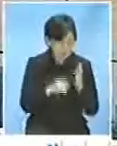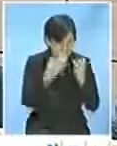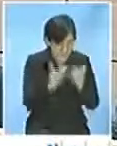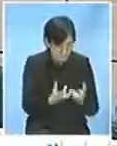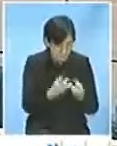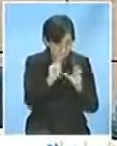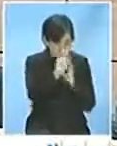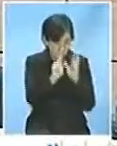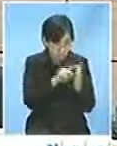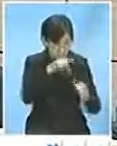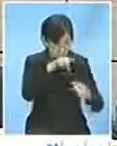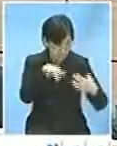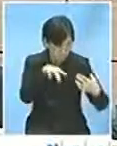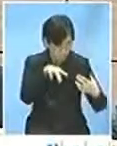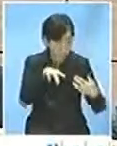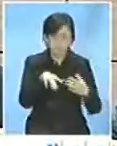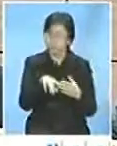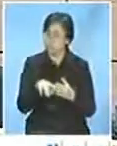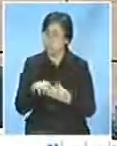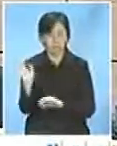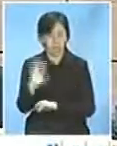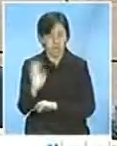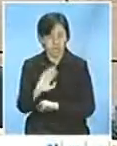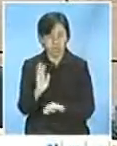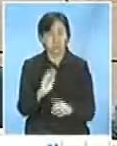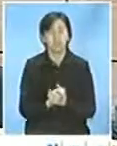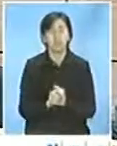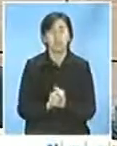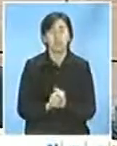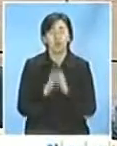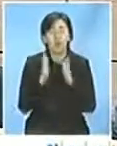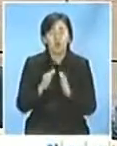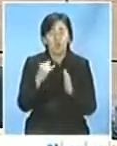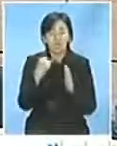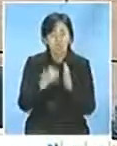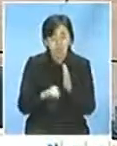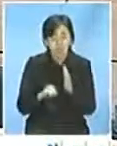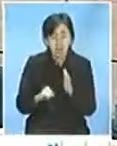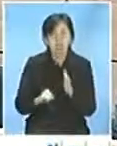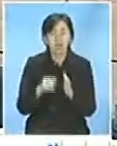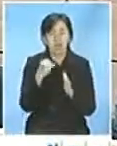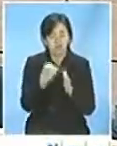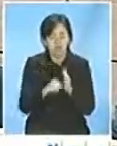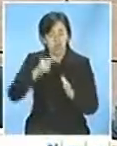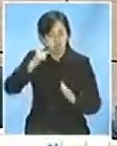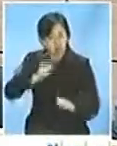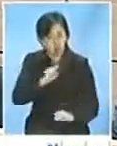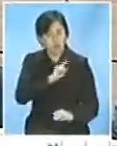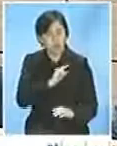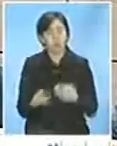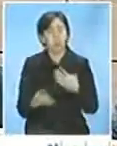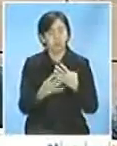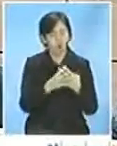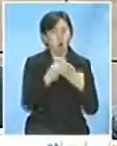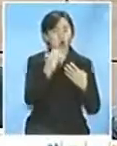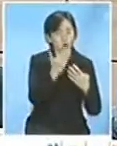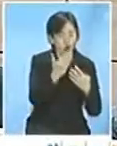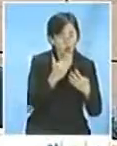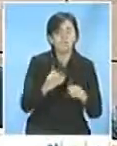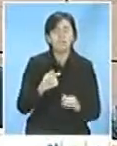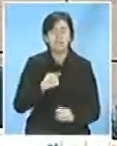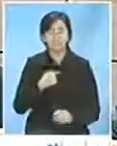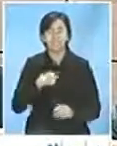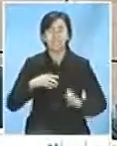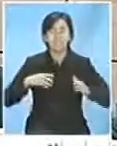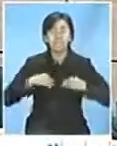ไม่ได้และคนที่เคยรับคนที่ต้องถูกลงโทษและต้องรับผิดแล้วมายอมรับผิ